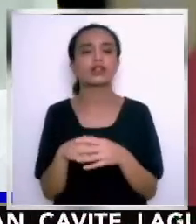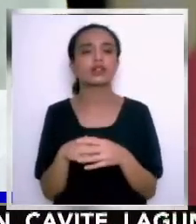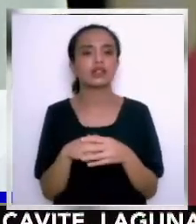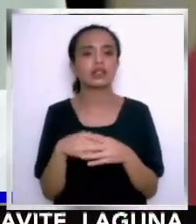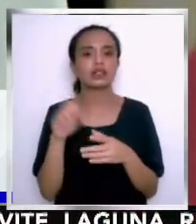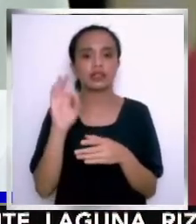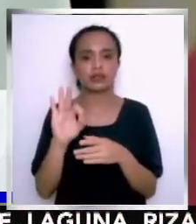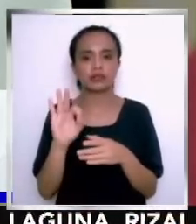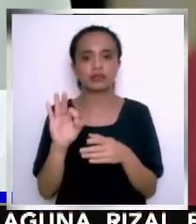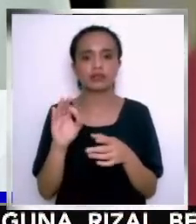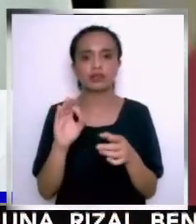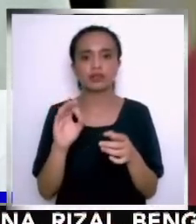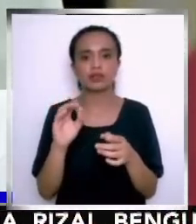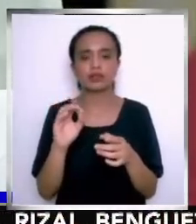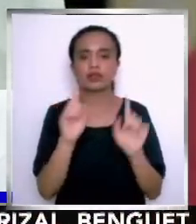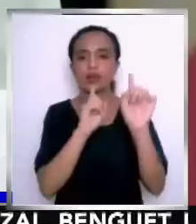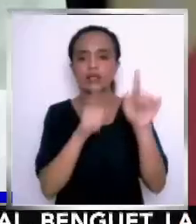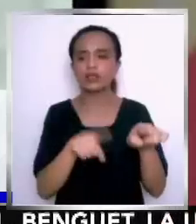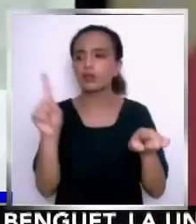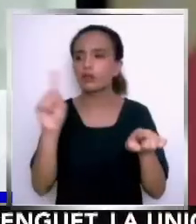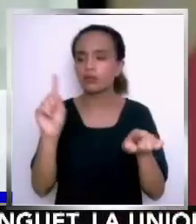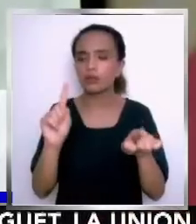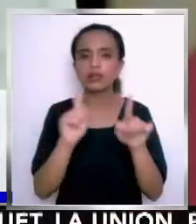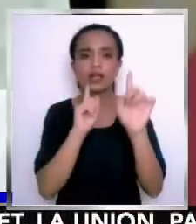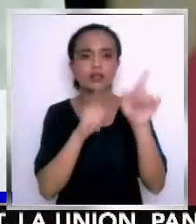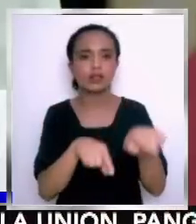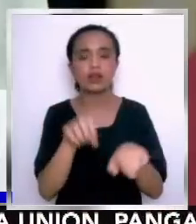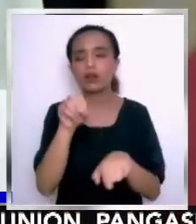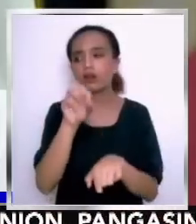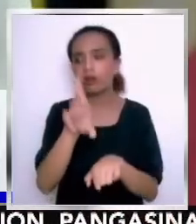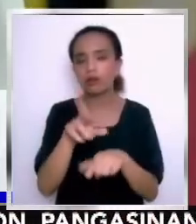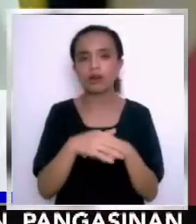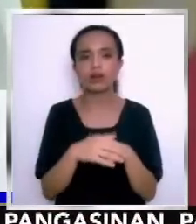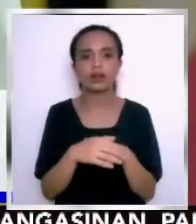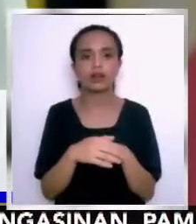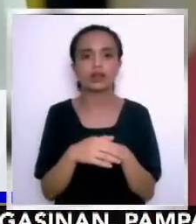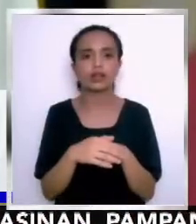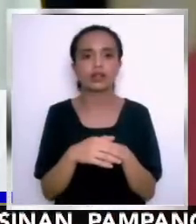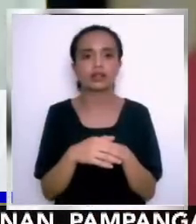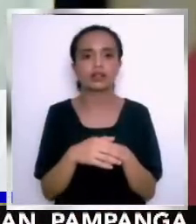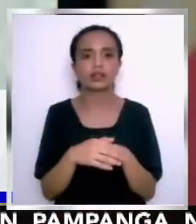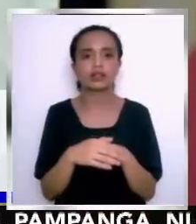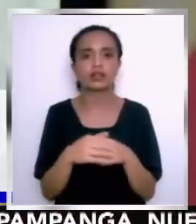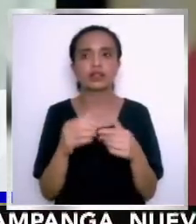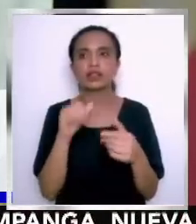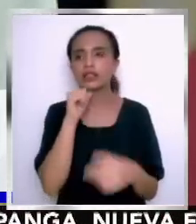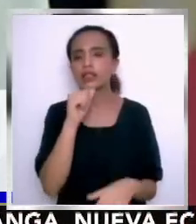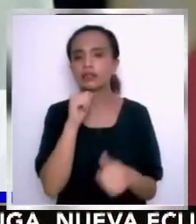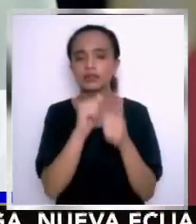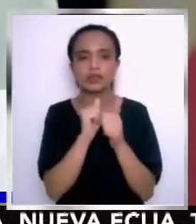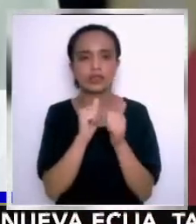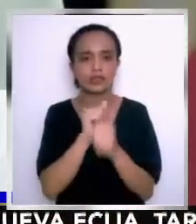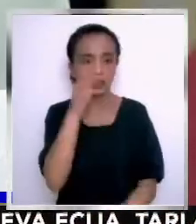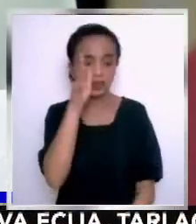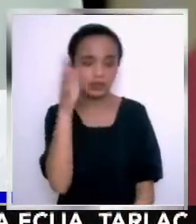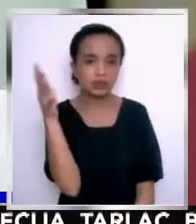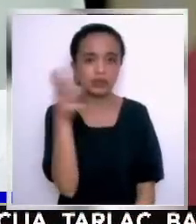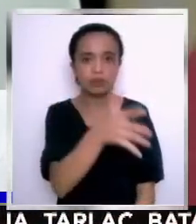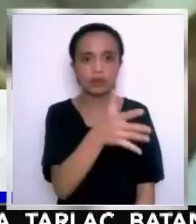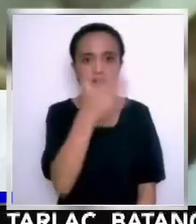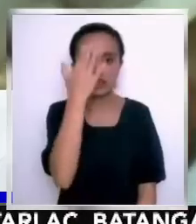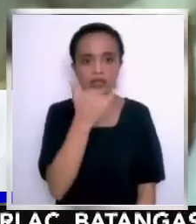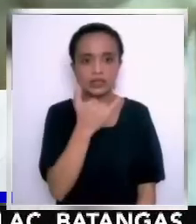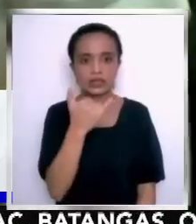tayo, ano magiging sagot natin, or possible din, hindi natin papansinin dahil hindi naman tayo sumasa ilalim sa